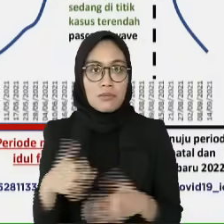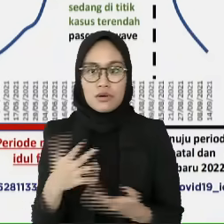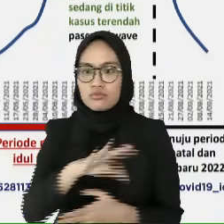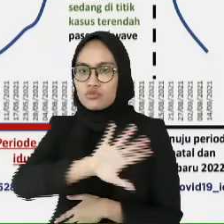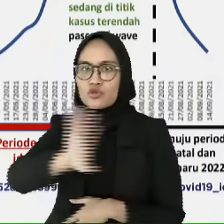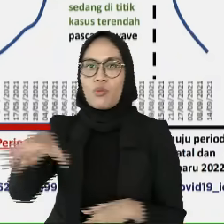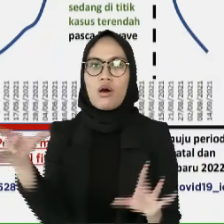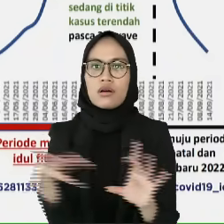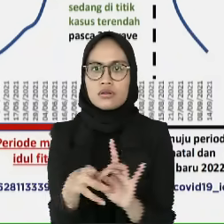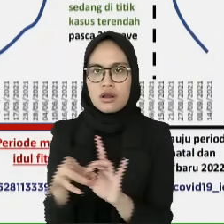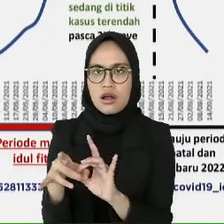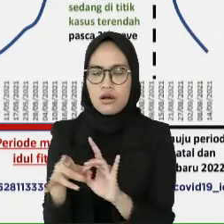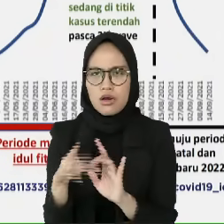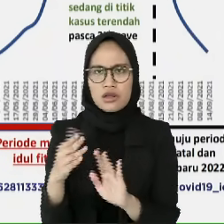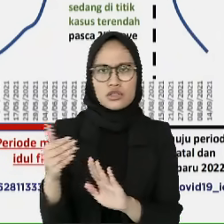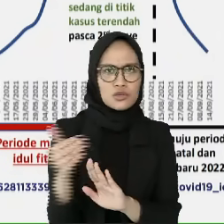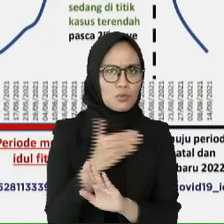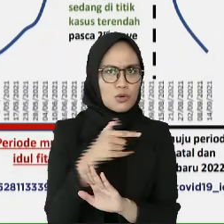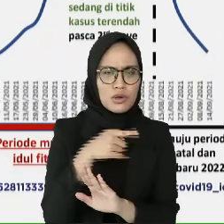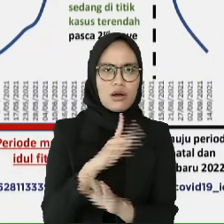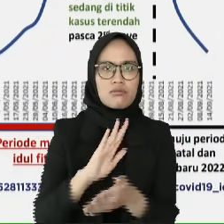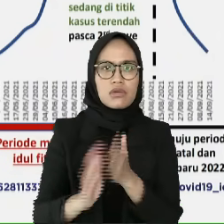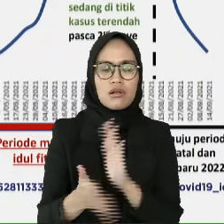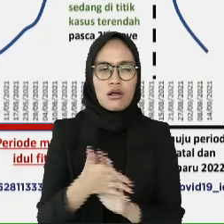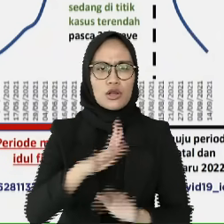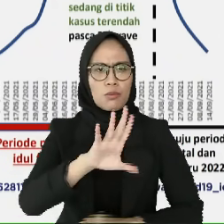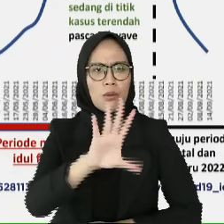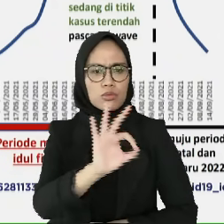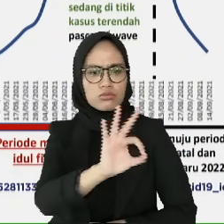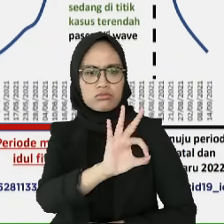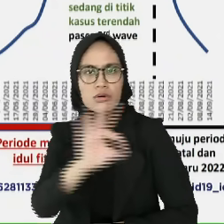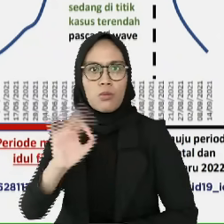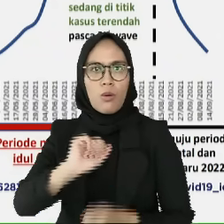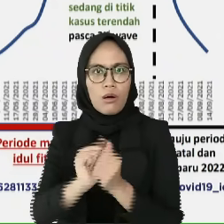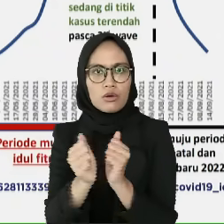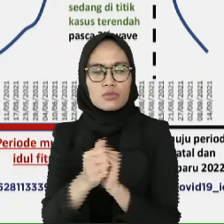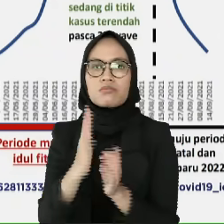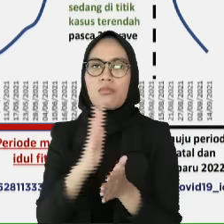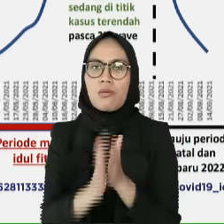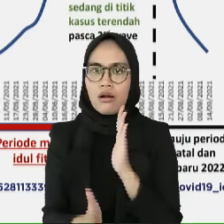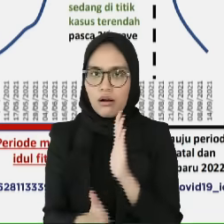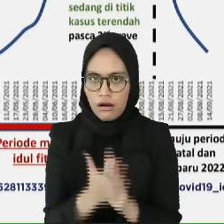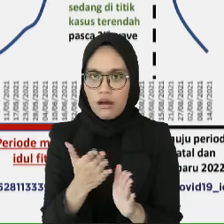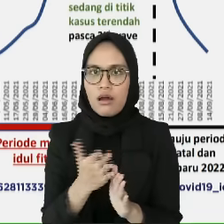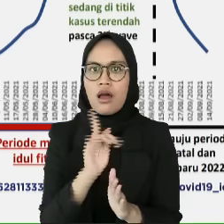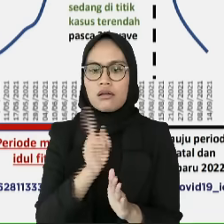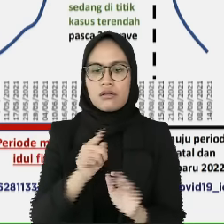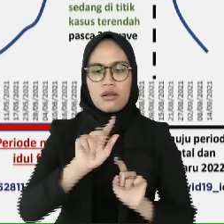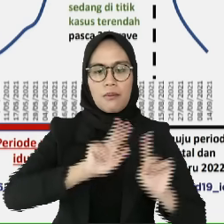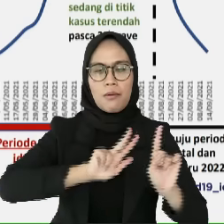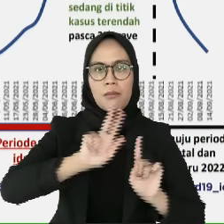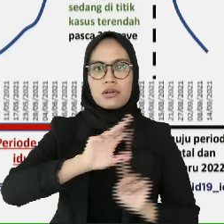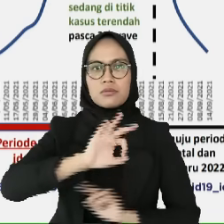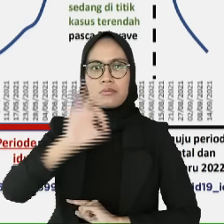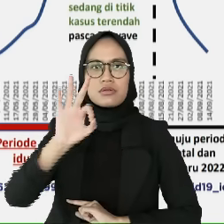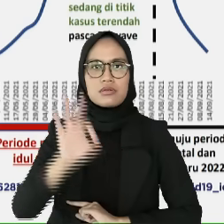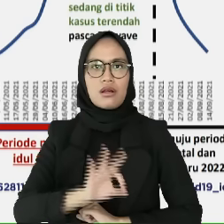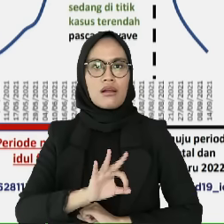mencapai 56.000 kasus dengan kasus aktif hingga 18% pada bulan Juli